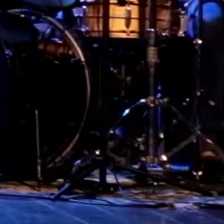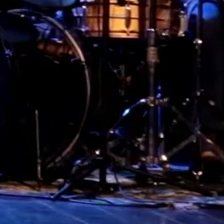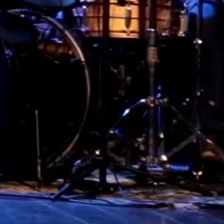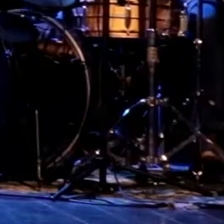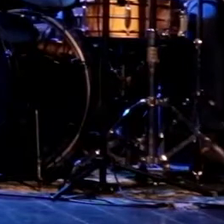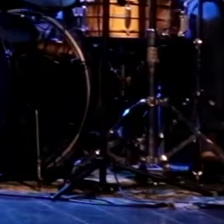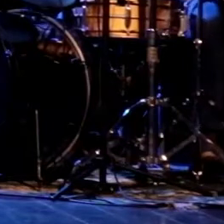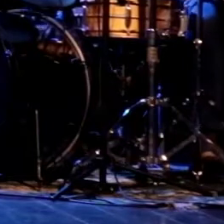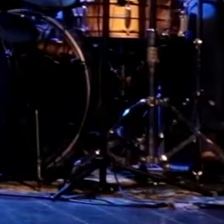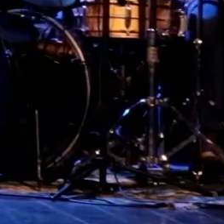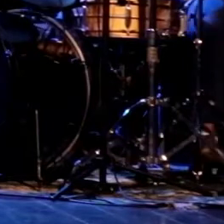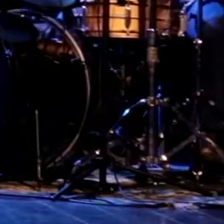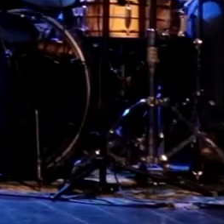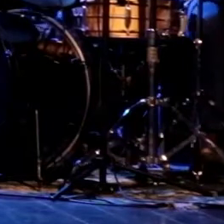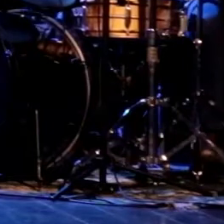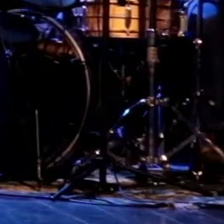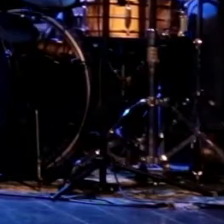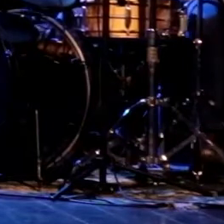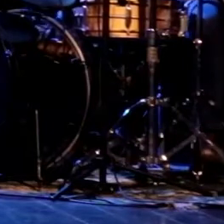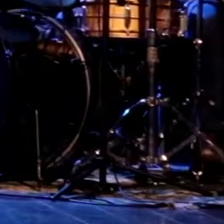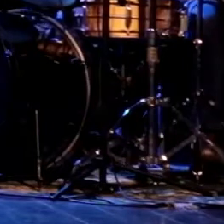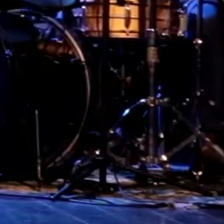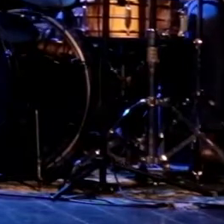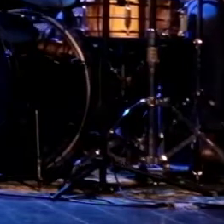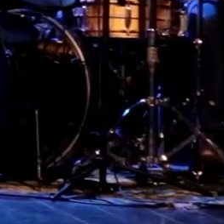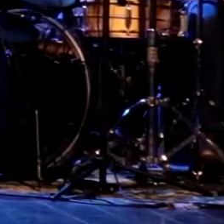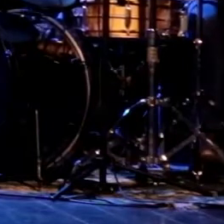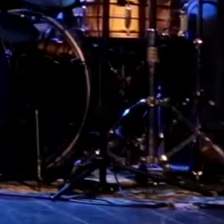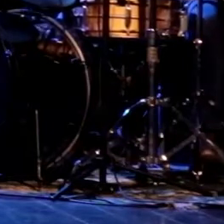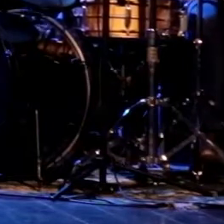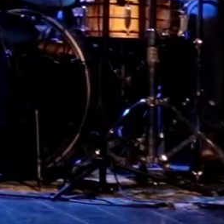Zola brasileiro, Zola brasileiro, Zola do lago Luriri.